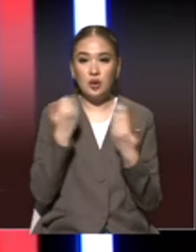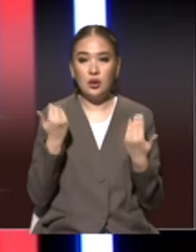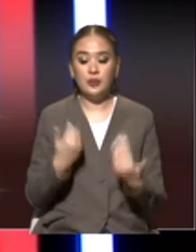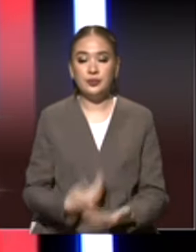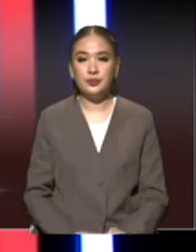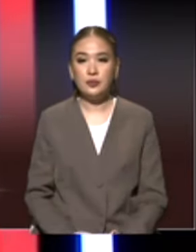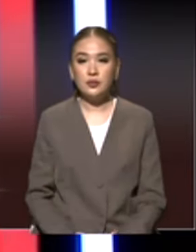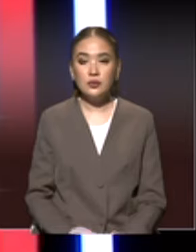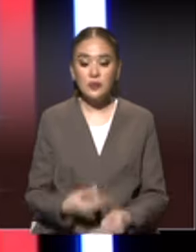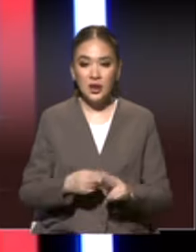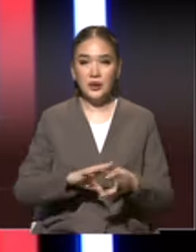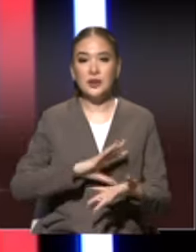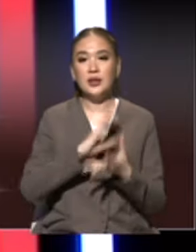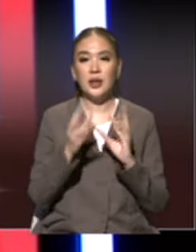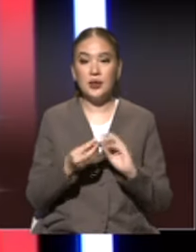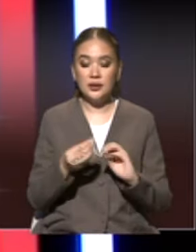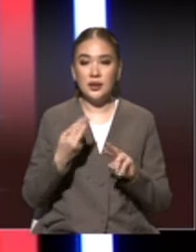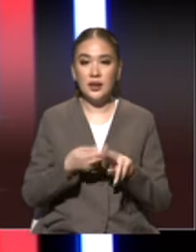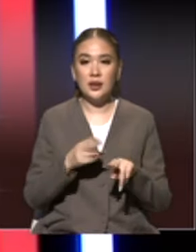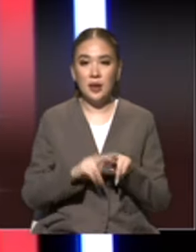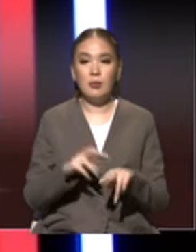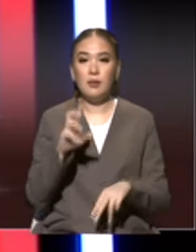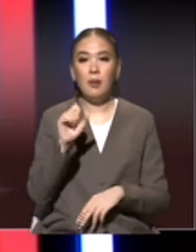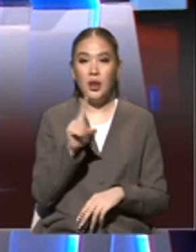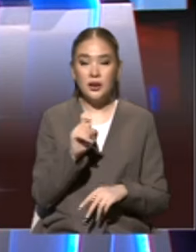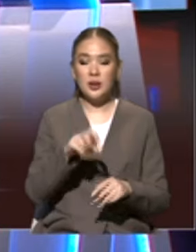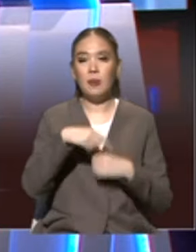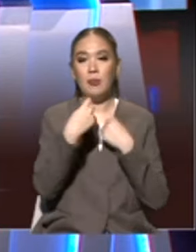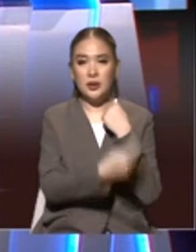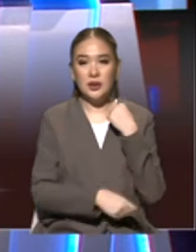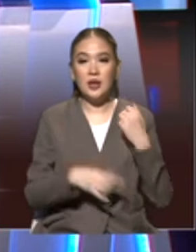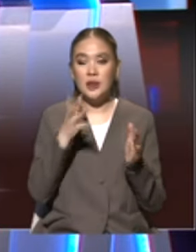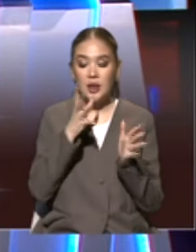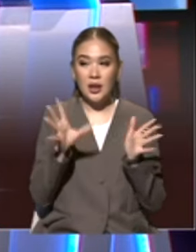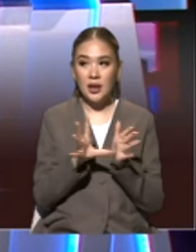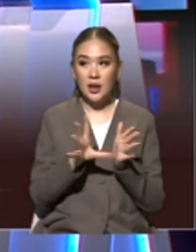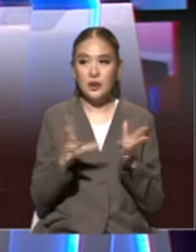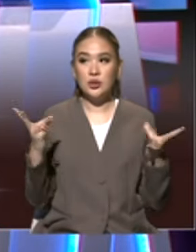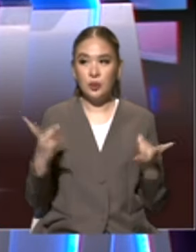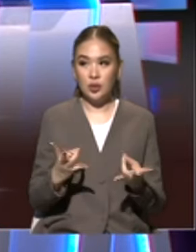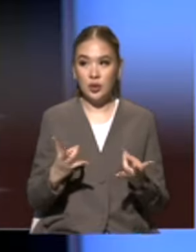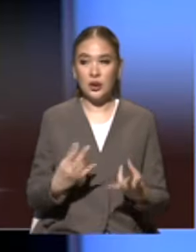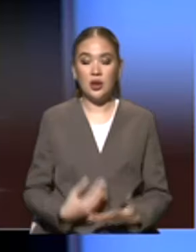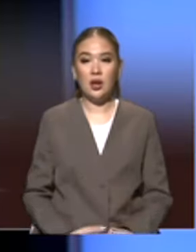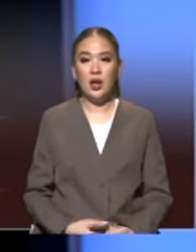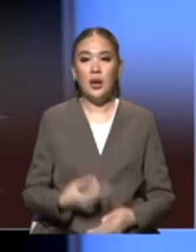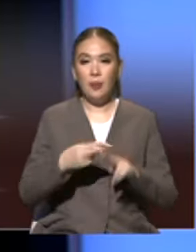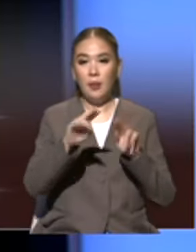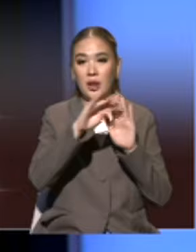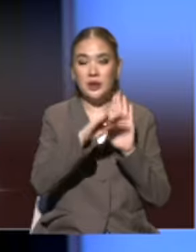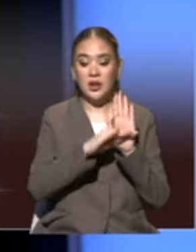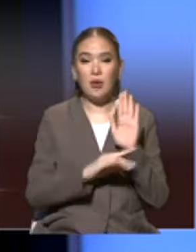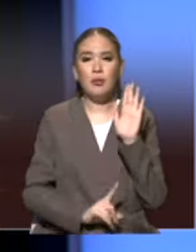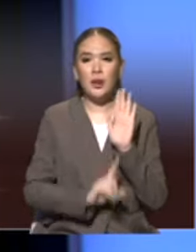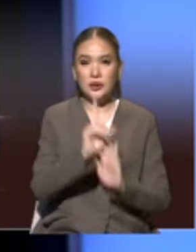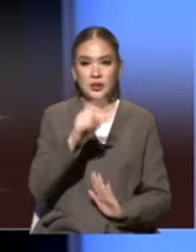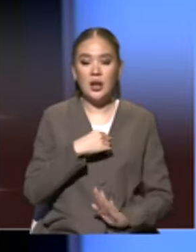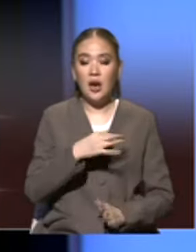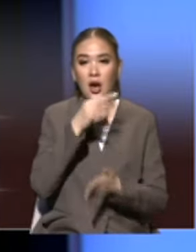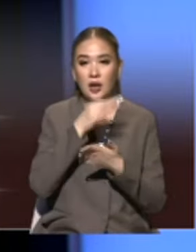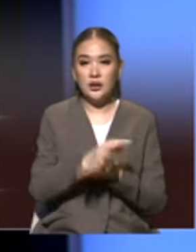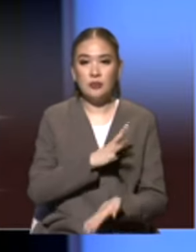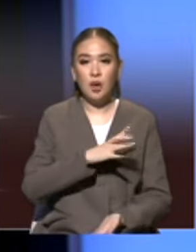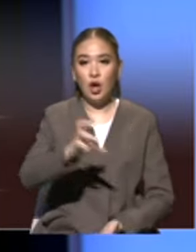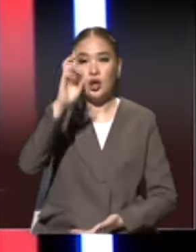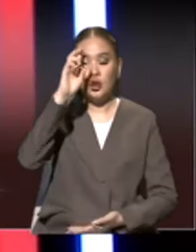жерде ең негізгі кезекте оның базасы болу керек, материалдық техникалық базасы болу керек деп отырмыз. Мен бағдарламаның басында айттым, біз